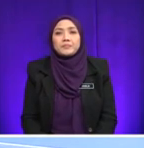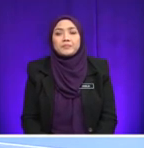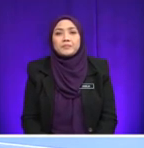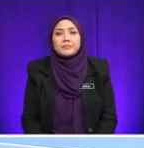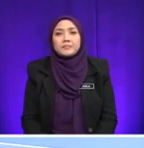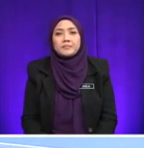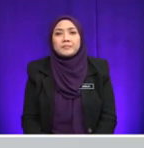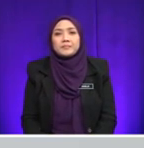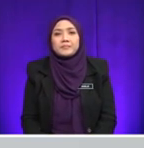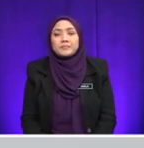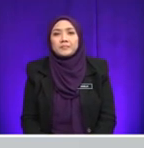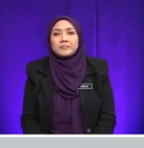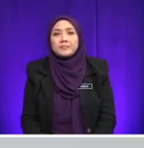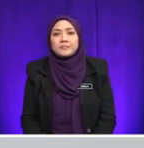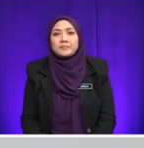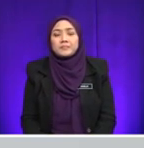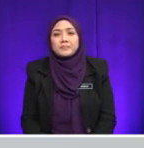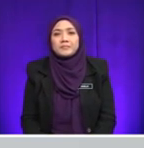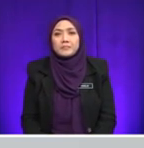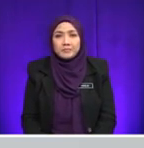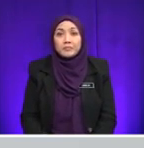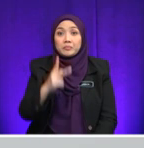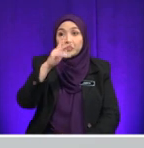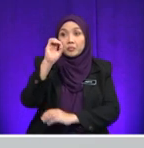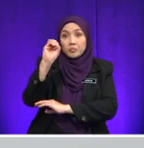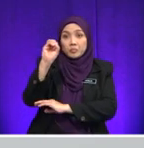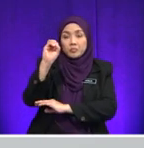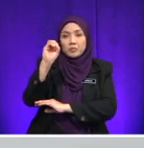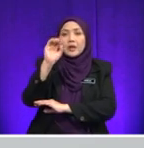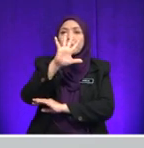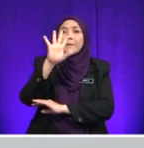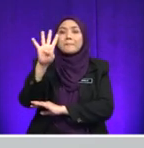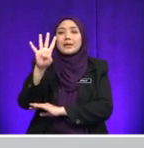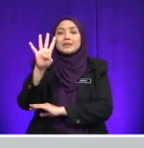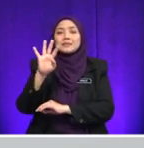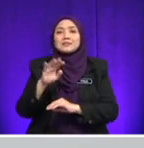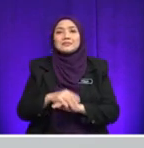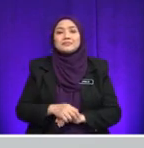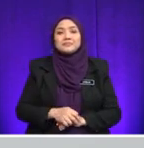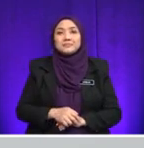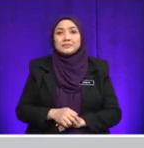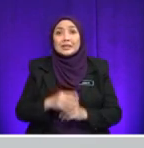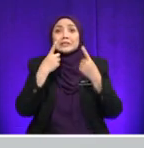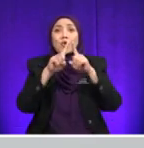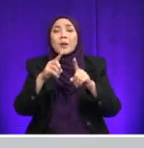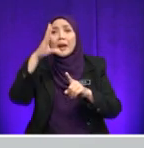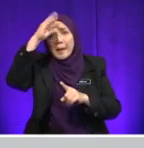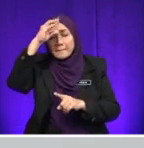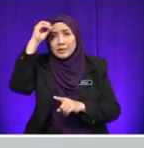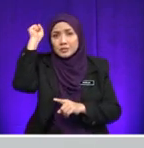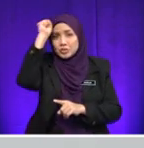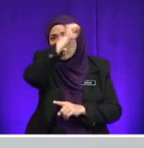Oke cos 54 Dajjal jawabannya Saya dapat adalah